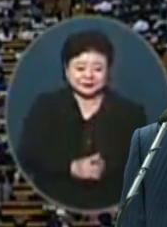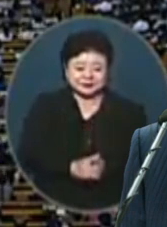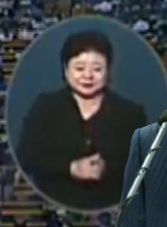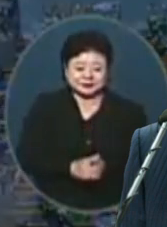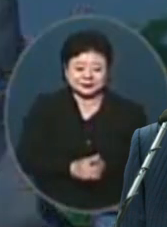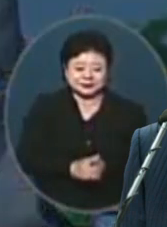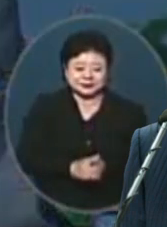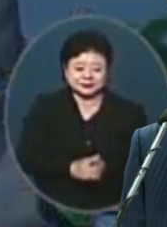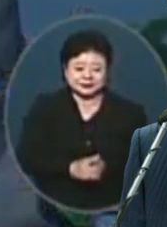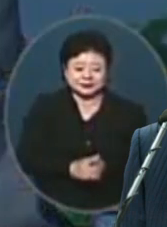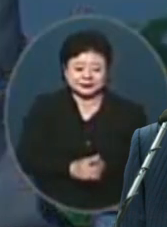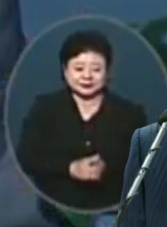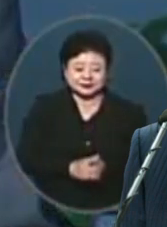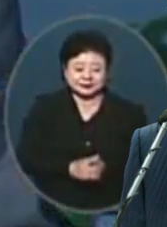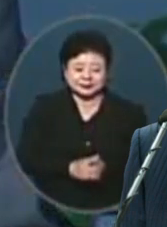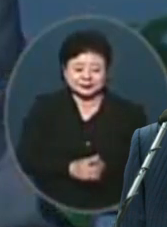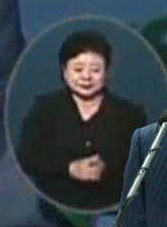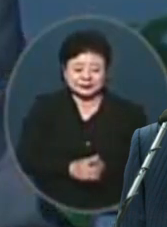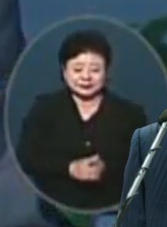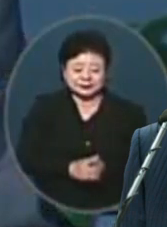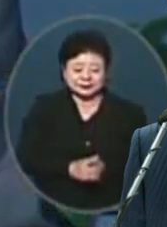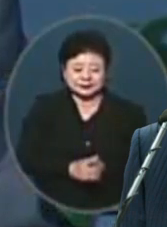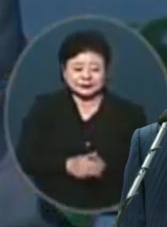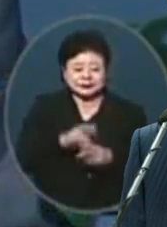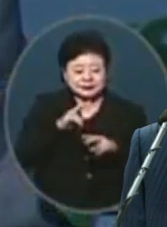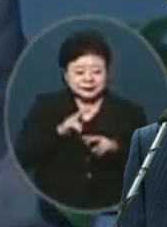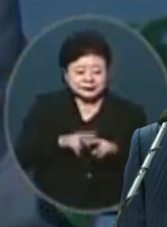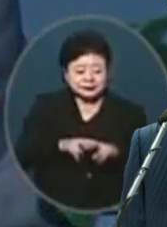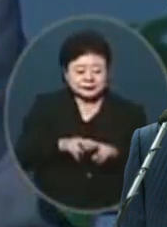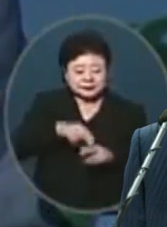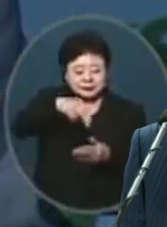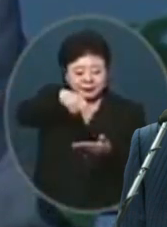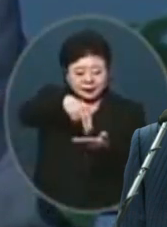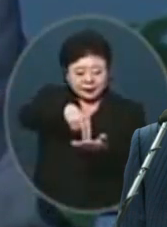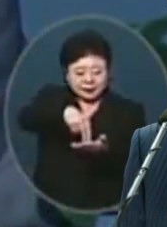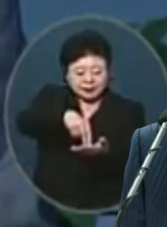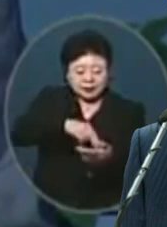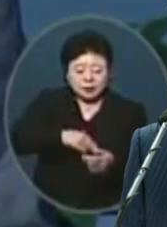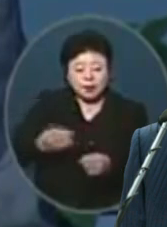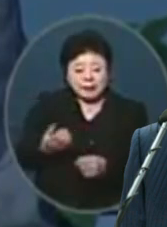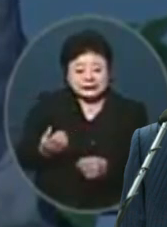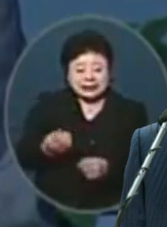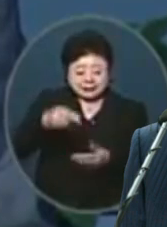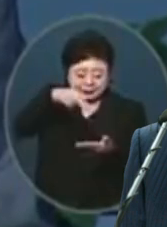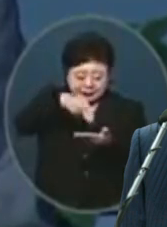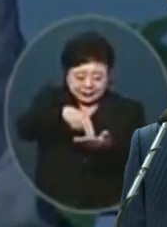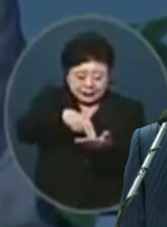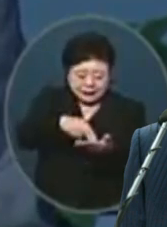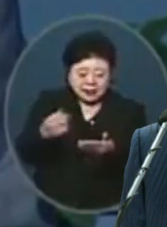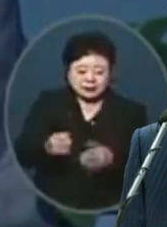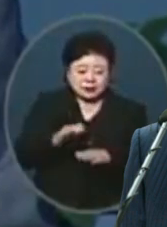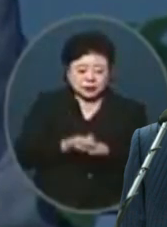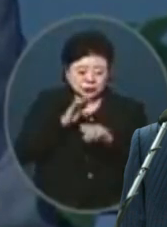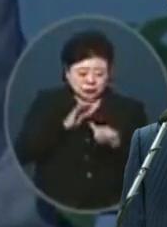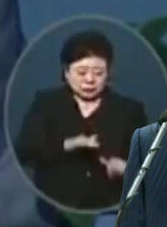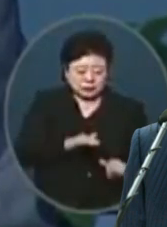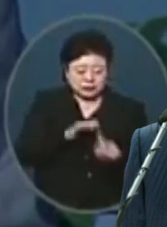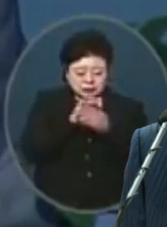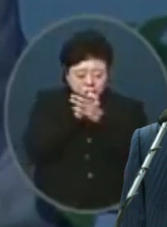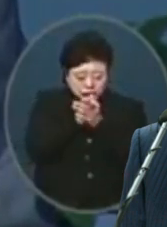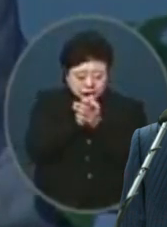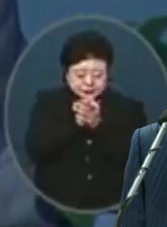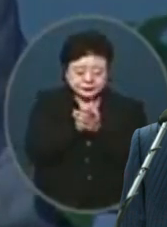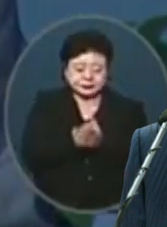여러분 몸이 아프신 분 그 자리에서 일어나 주시기 바랍니다. 아픈데 손을